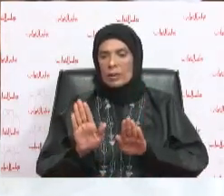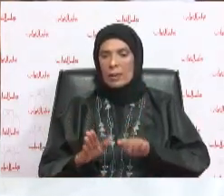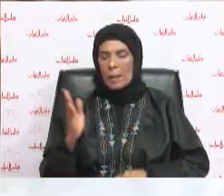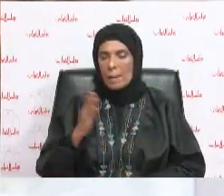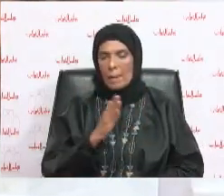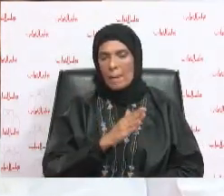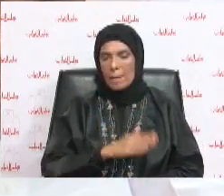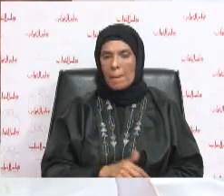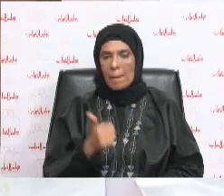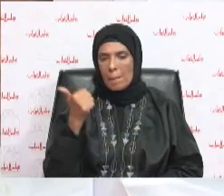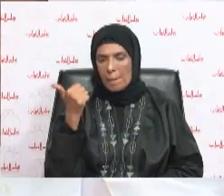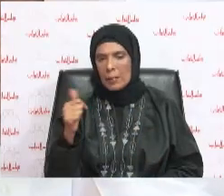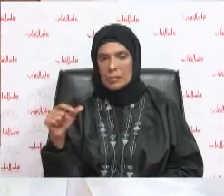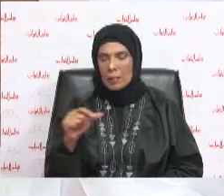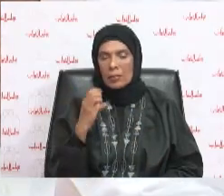بتاريخ